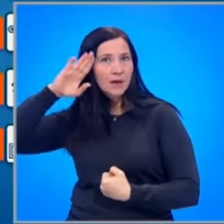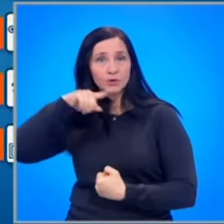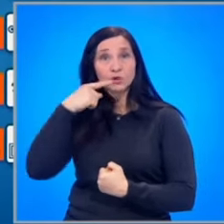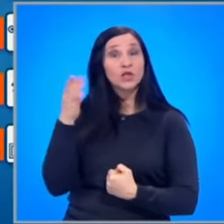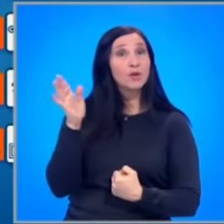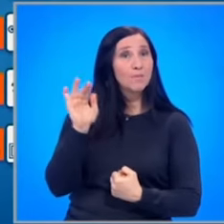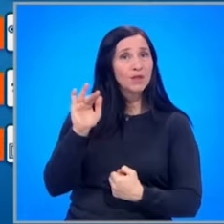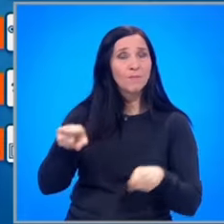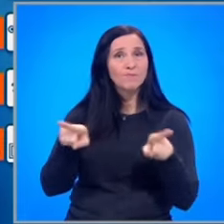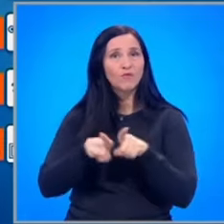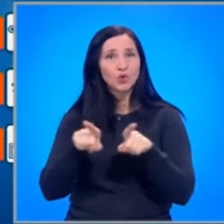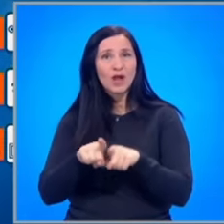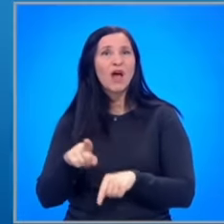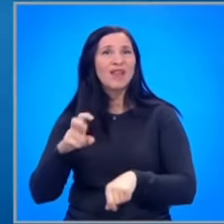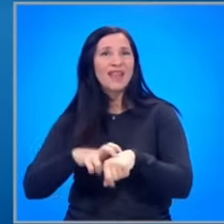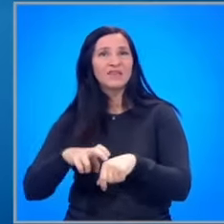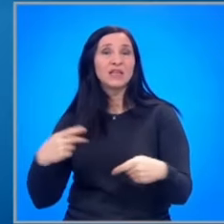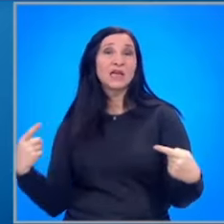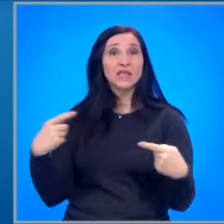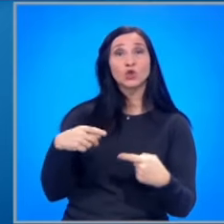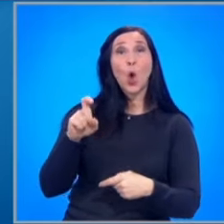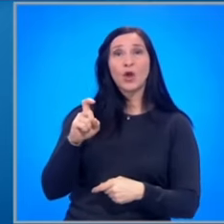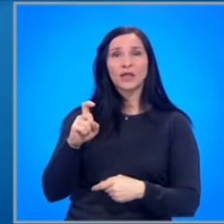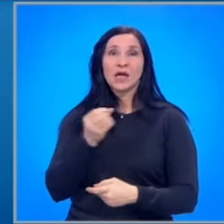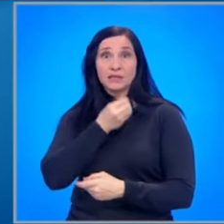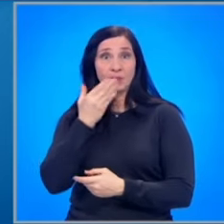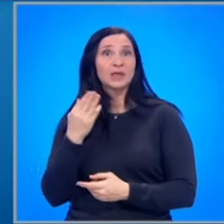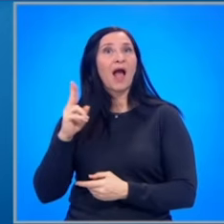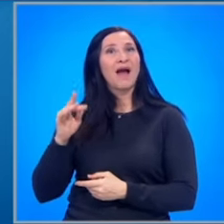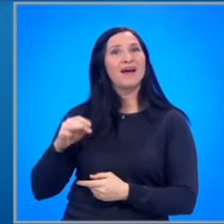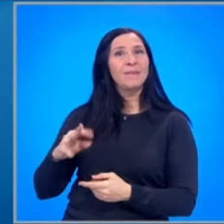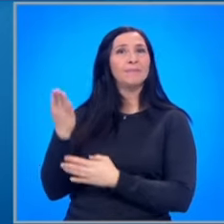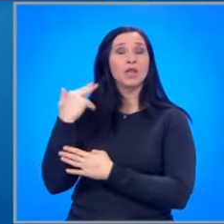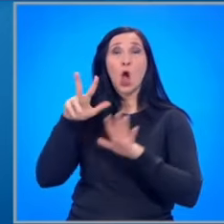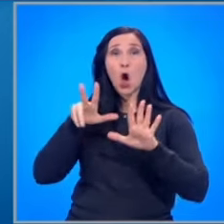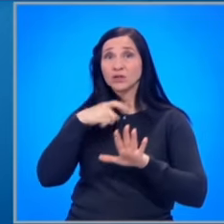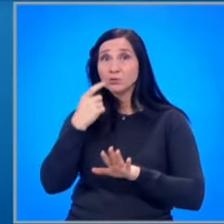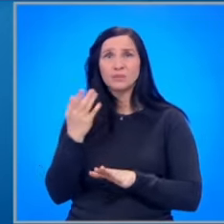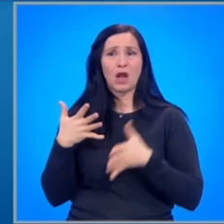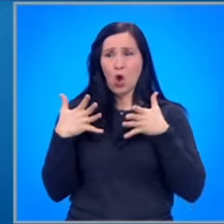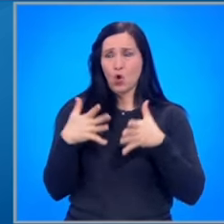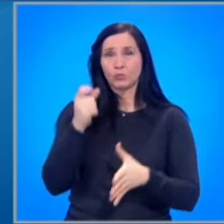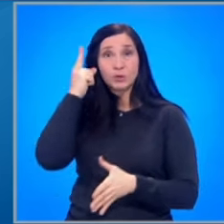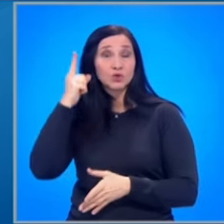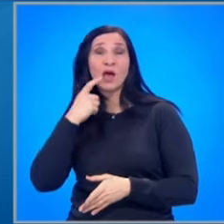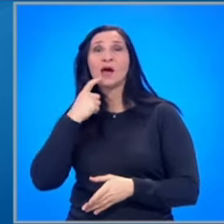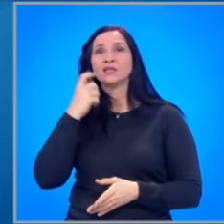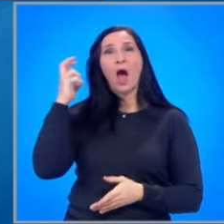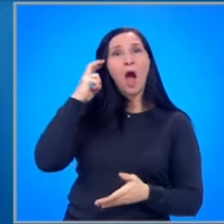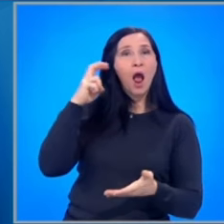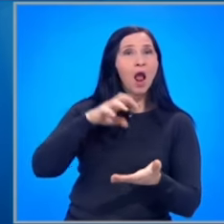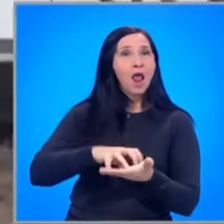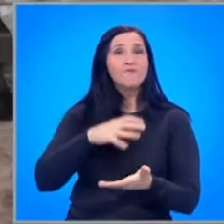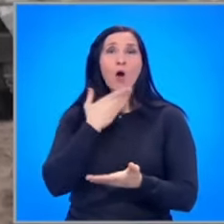ще е повторение на Давид срещу Голиат? Събитията около Крим преди 8 години са били грубо събуждане за Киев, отбелязват специалисти